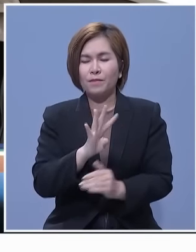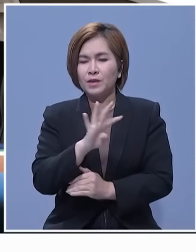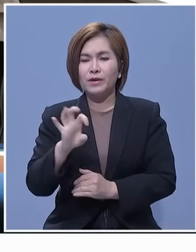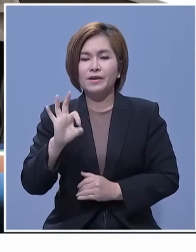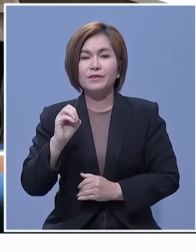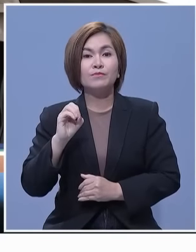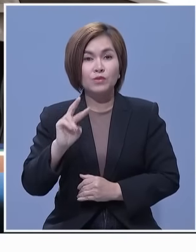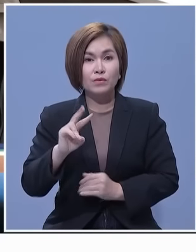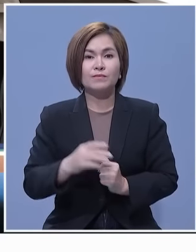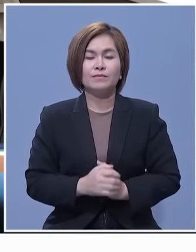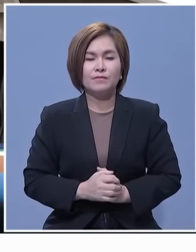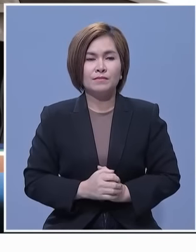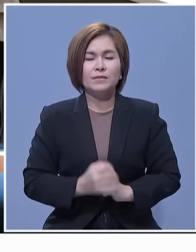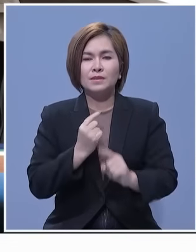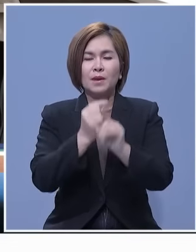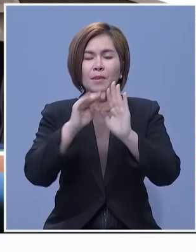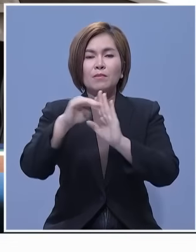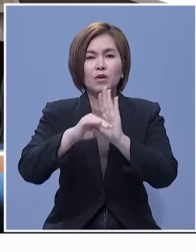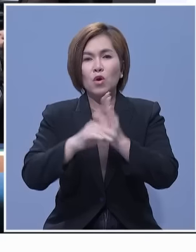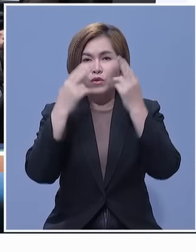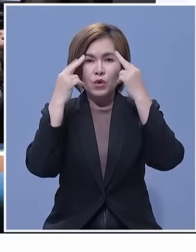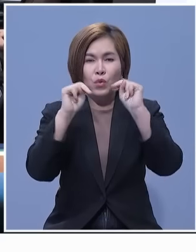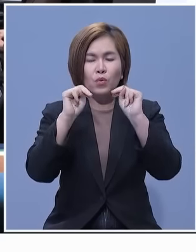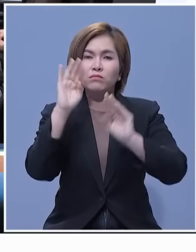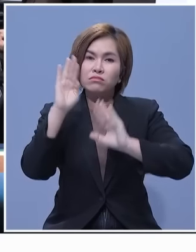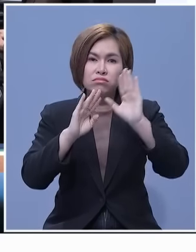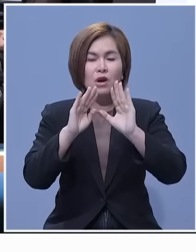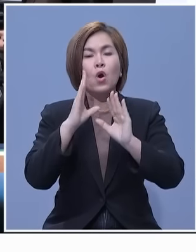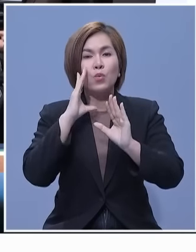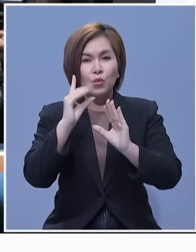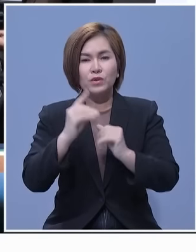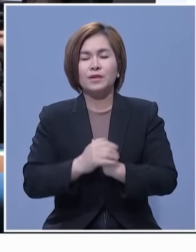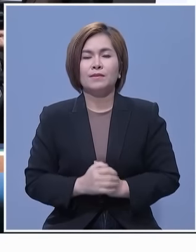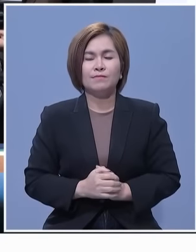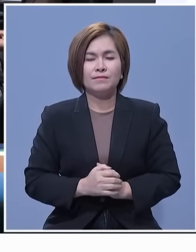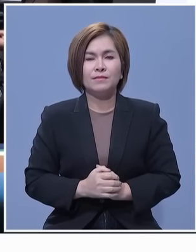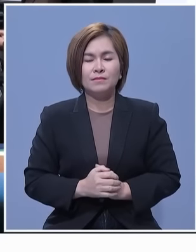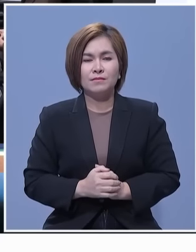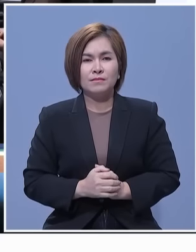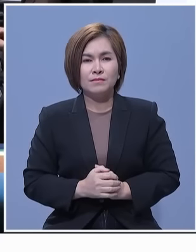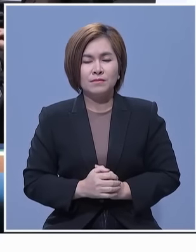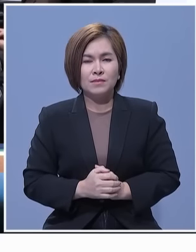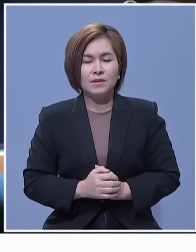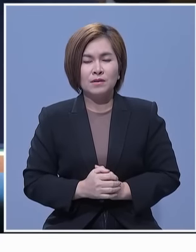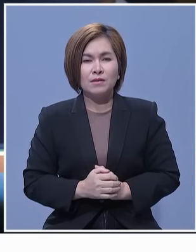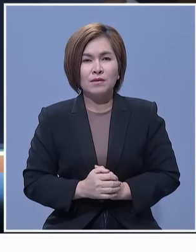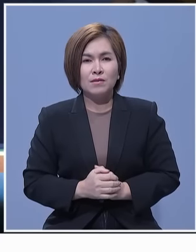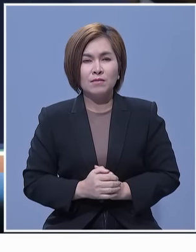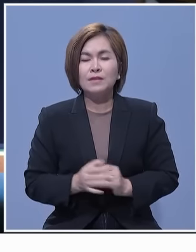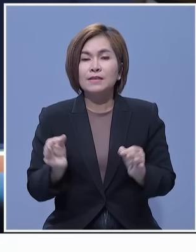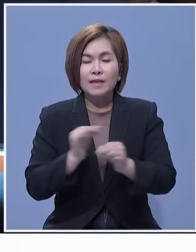เสียงครับส่วนขั้นตอนการเลือกนายกพรุ่งนี้คุณเศรษฐาทวีสินถูกถอดถอนจากตำแหน่งแล้วก็จะมีคุณภูมิธรรม